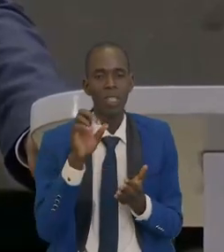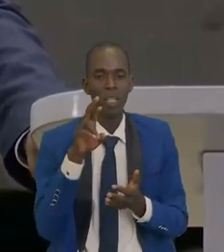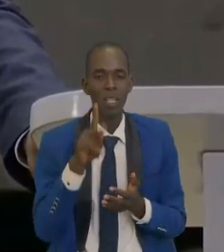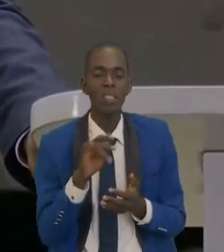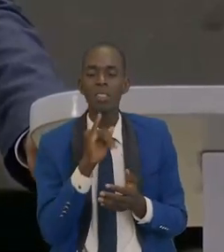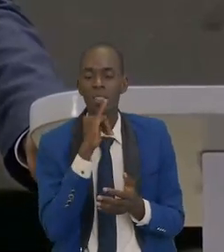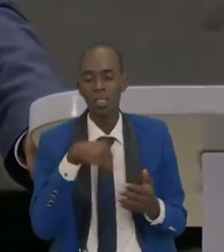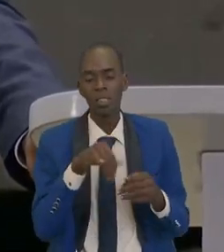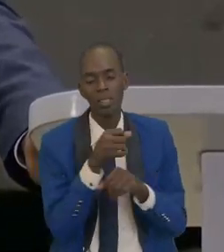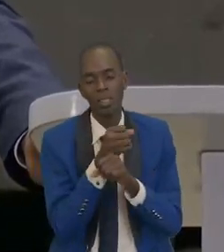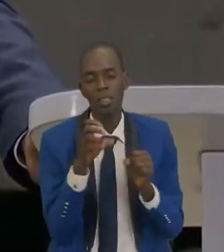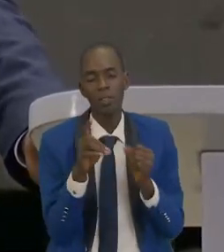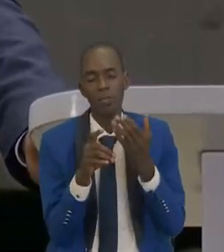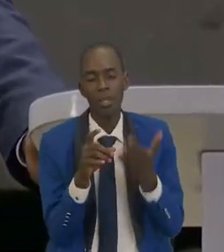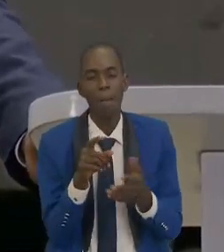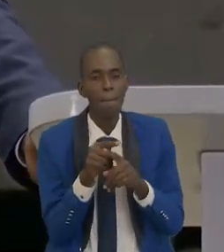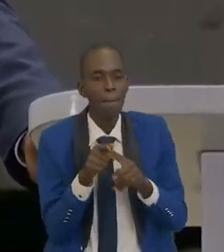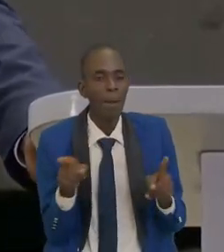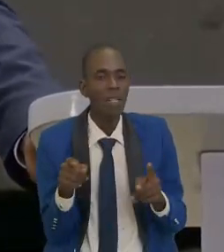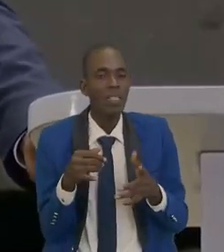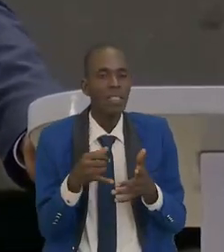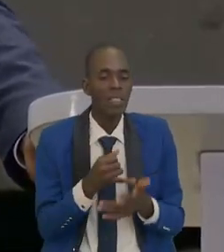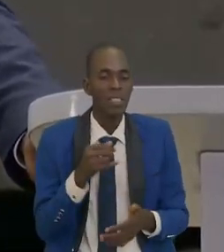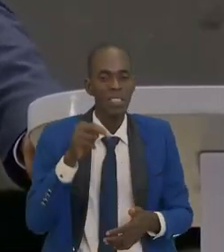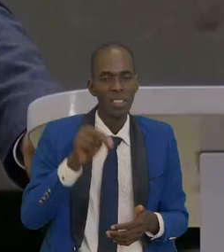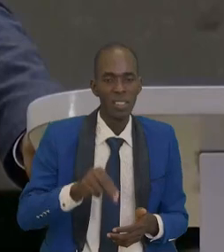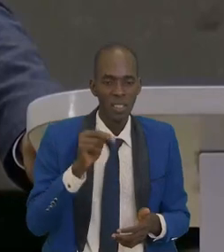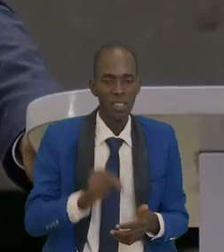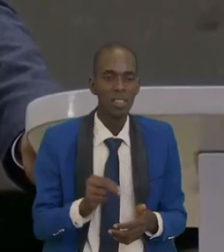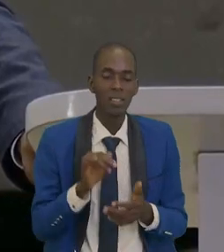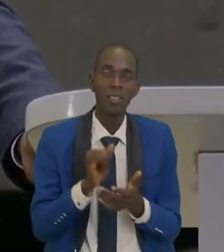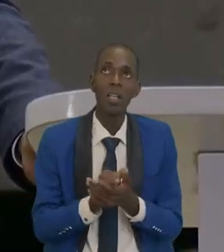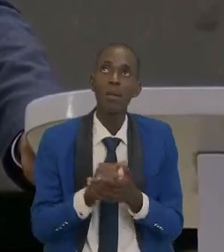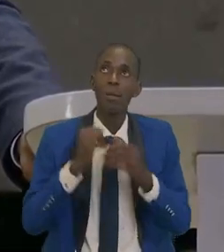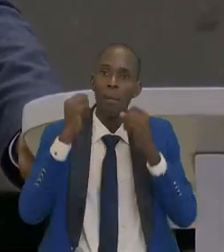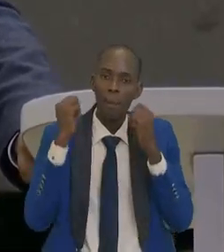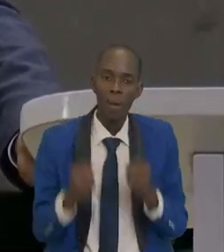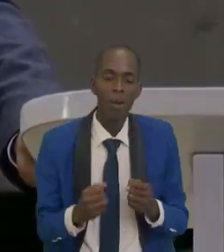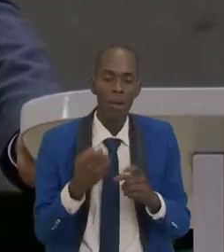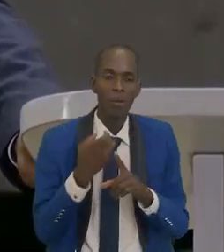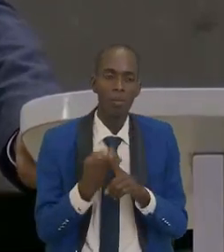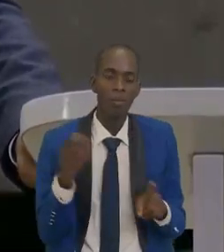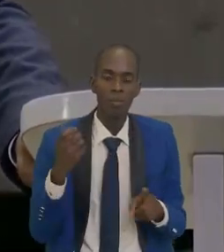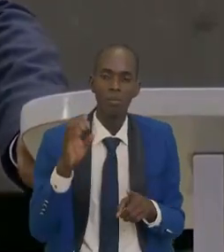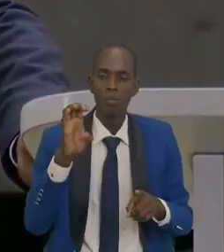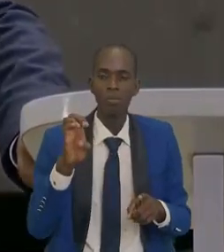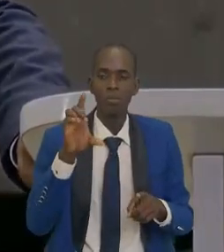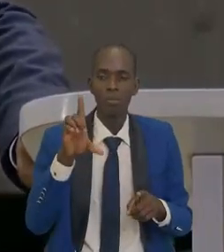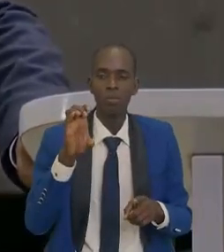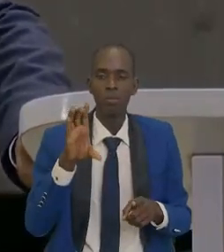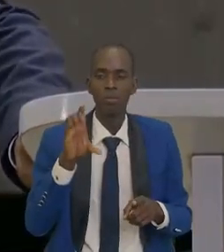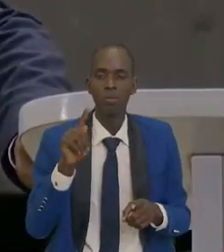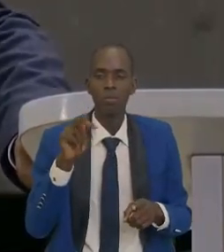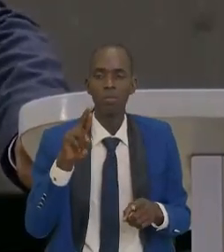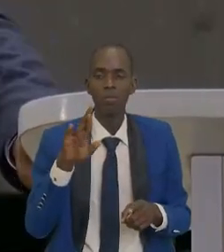la puissance électrique pour charger ce téléphone et pour réactiver tout ce